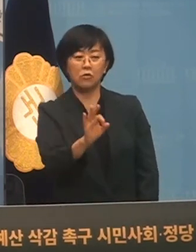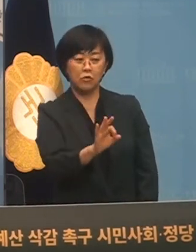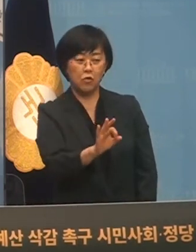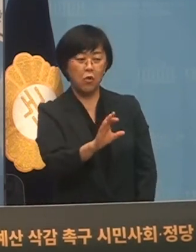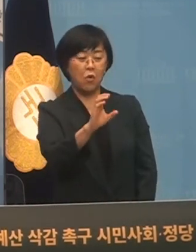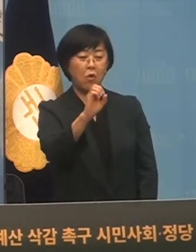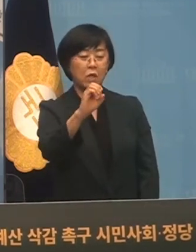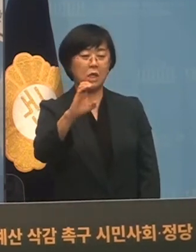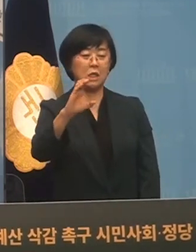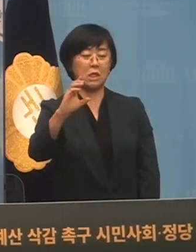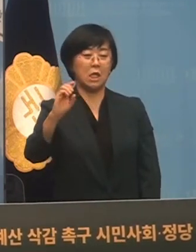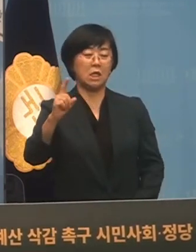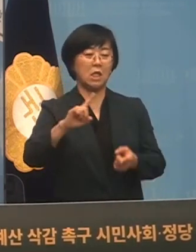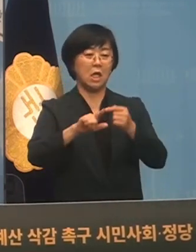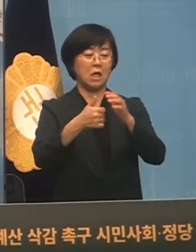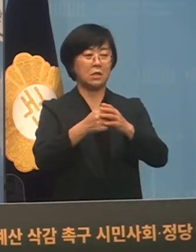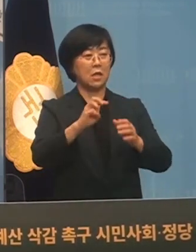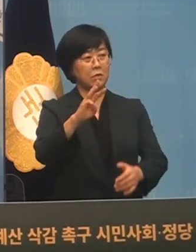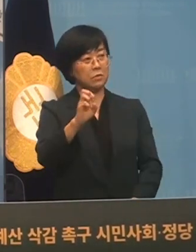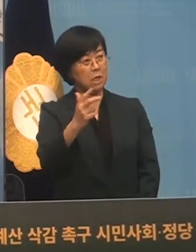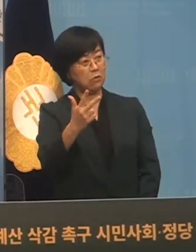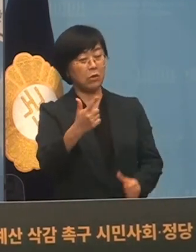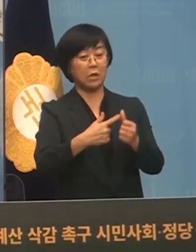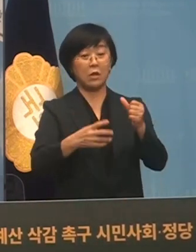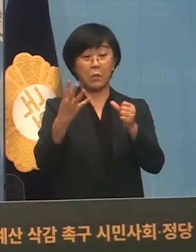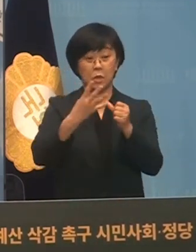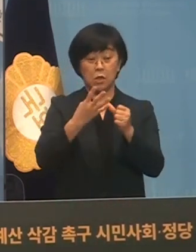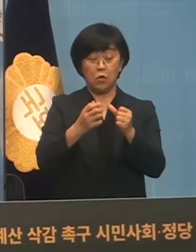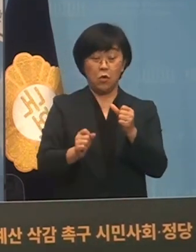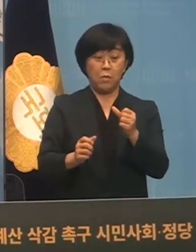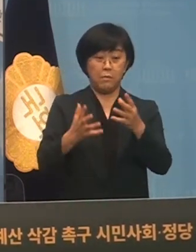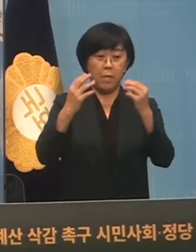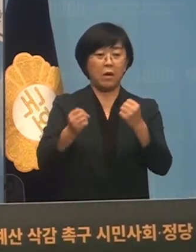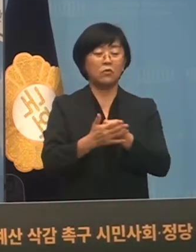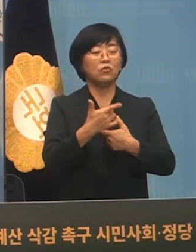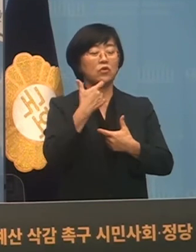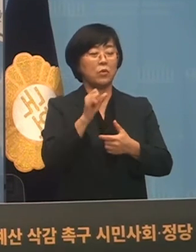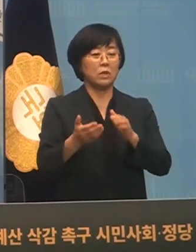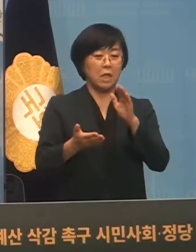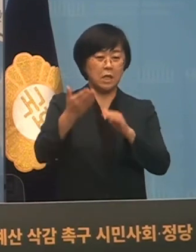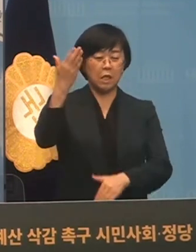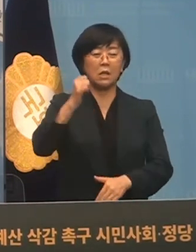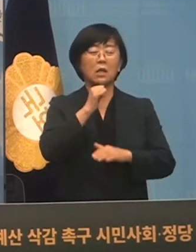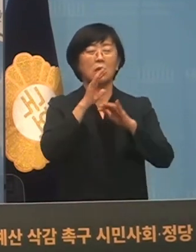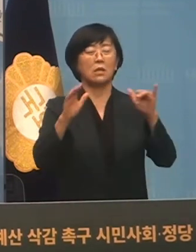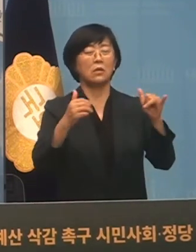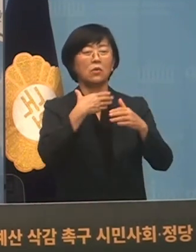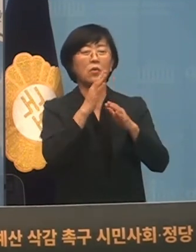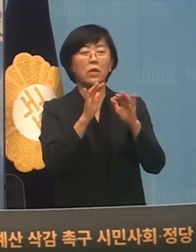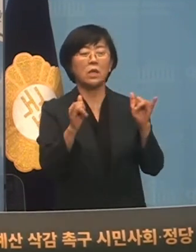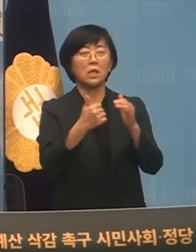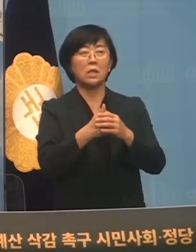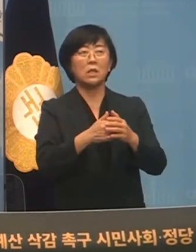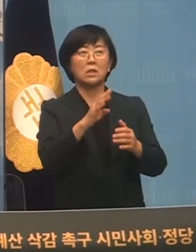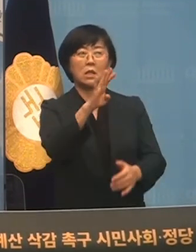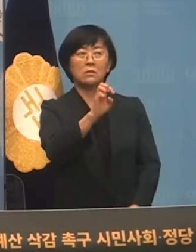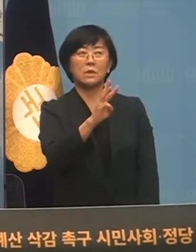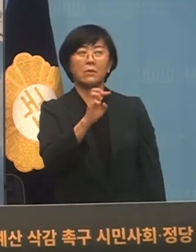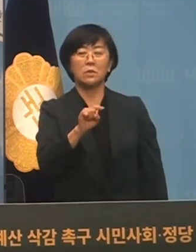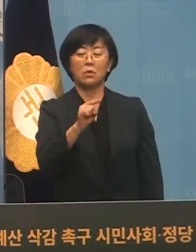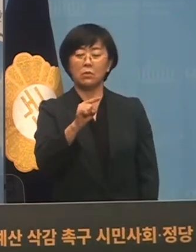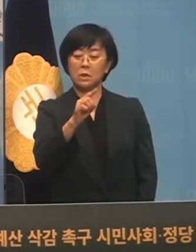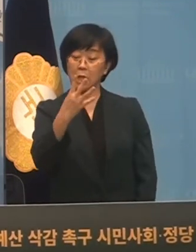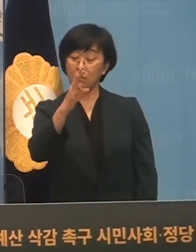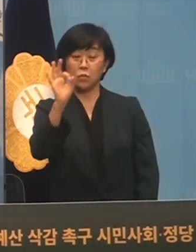상등 인구율은 OECD 37개국 중 네 번째로 높고 특히 65세 이상 노인 빈곤율은 43.4%